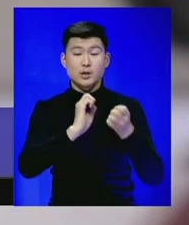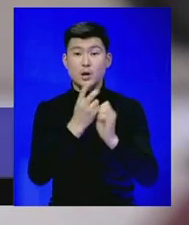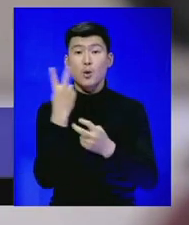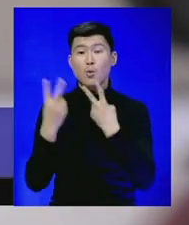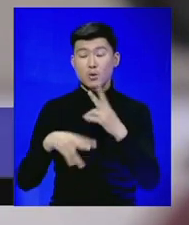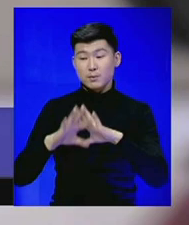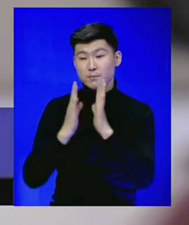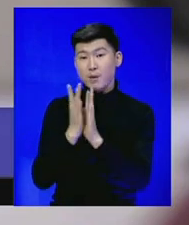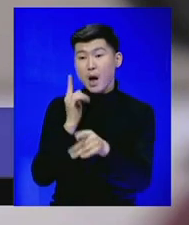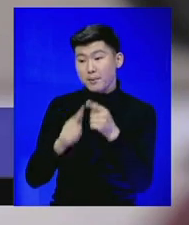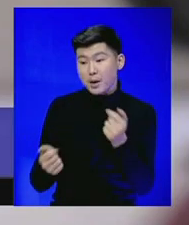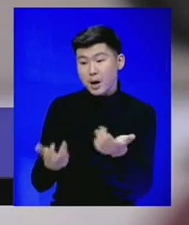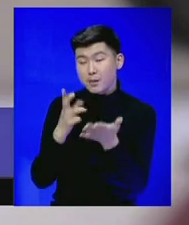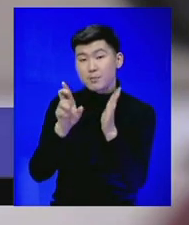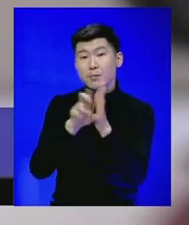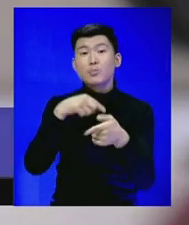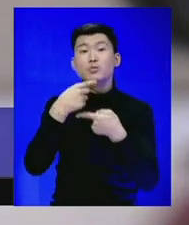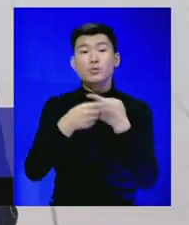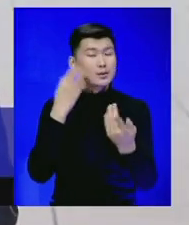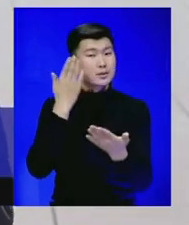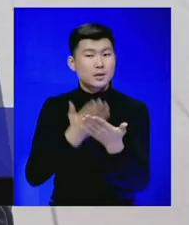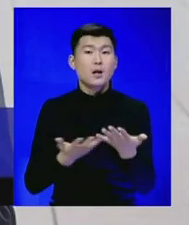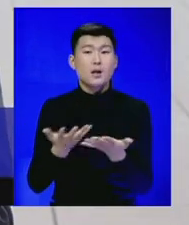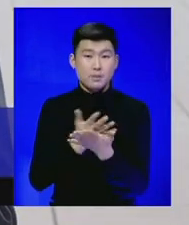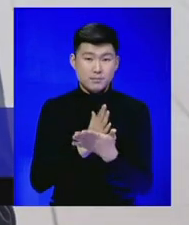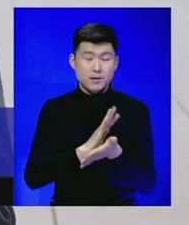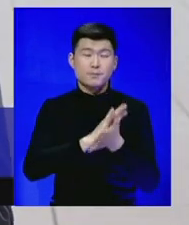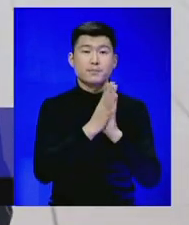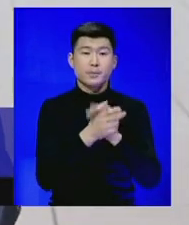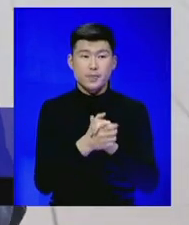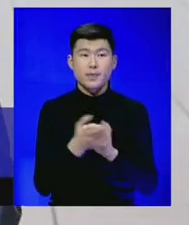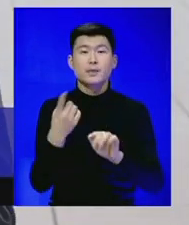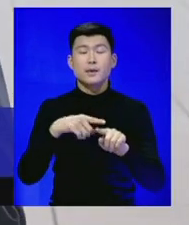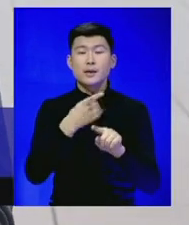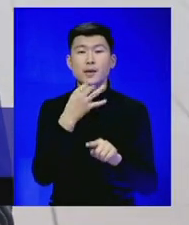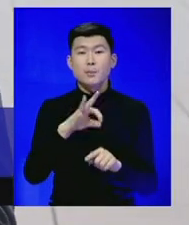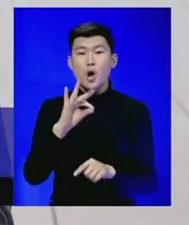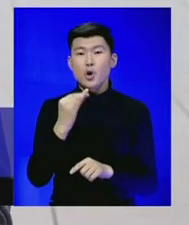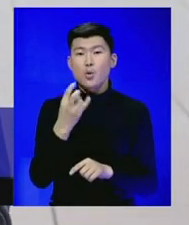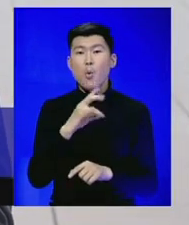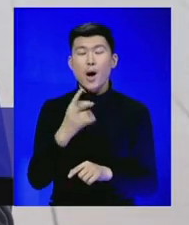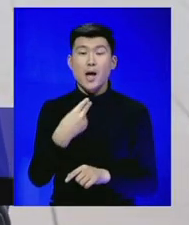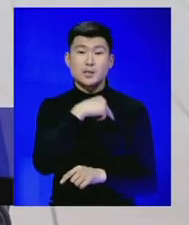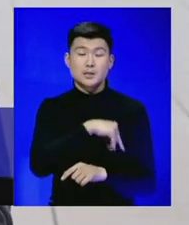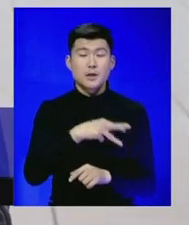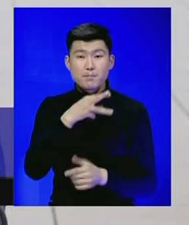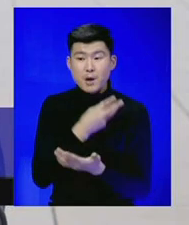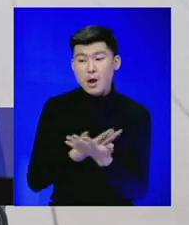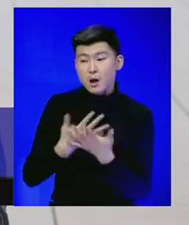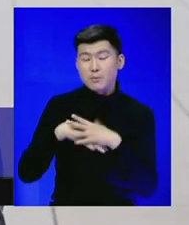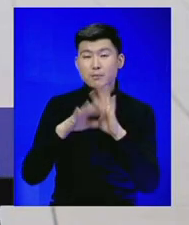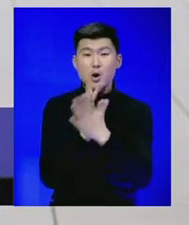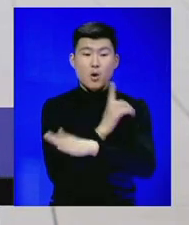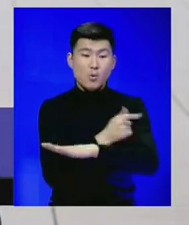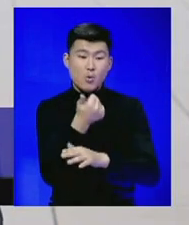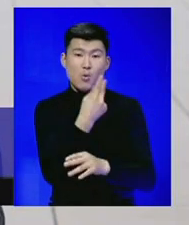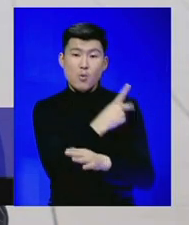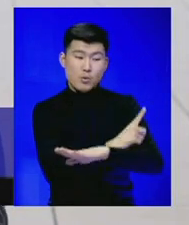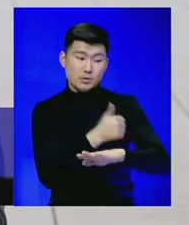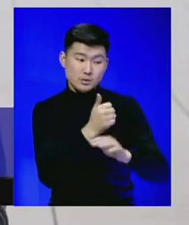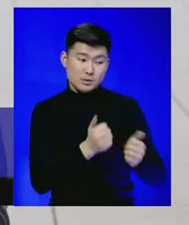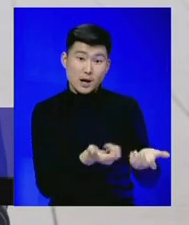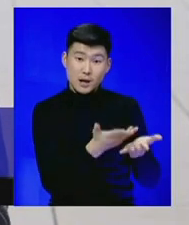явцыг хялбарчлах боломжуудын талаар санал солилцсон. Төвчлэн хэмэл оюун ухааныг ашиглан мэдээлэл боловсруулах, үр бүтээмжийг нэмэгдүүлэх